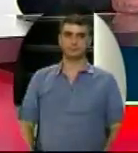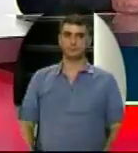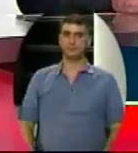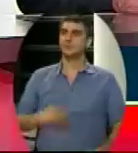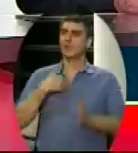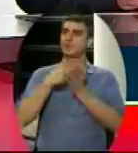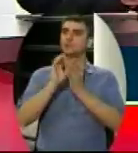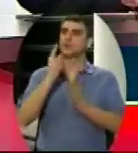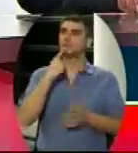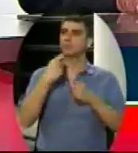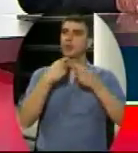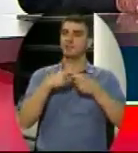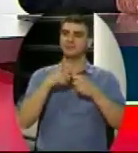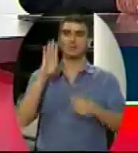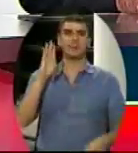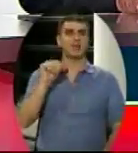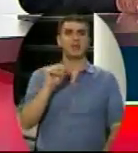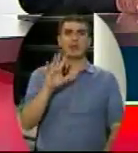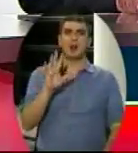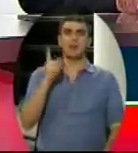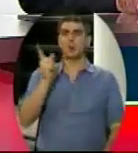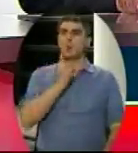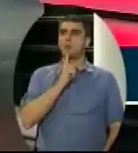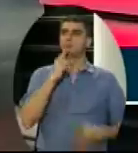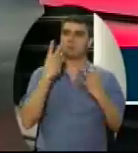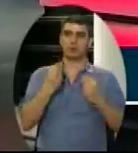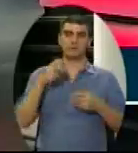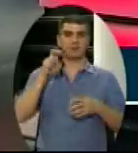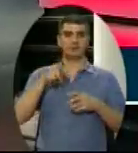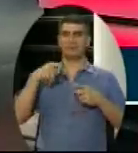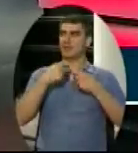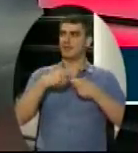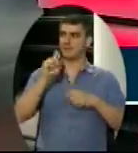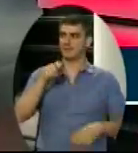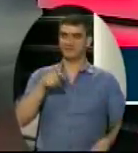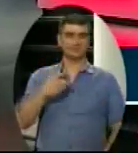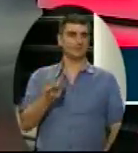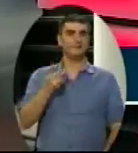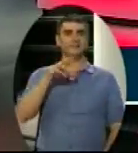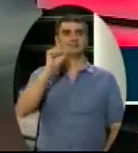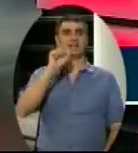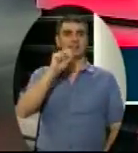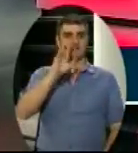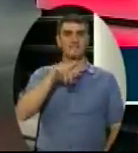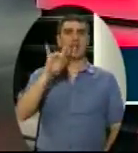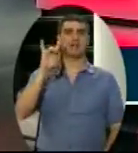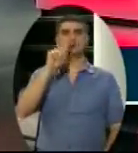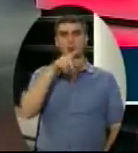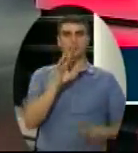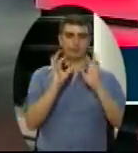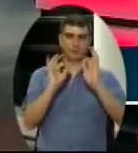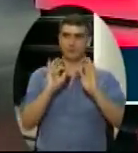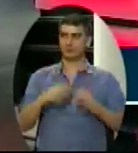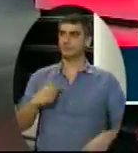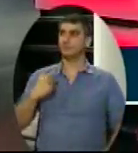בוא נמשיך ממה שאמר חבר הכנסת בן-ארי. למה הוא לא מספיק טוב לשבת כחבר כנסת, וסעיד נפה וחנין זועבי מבחינתך בסדר?